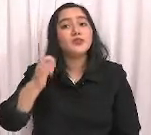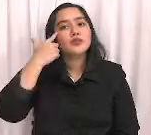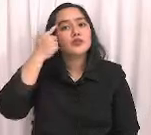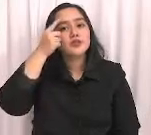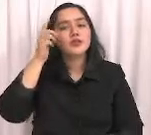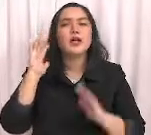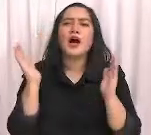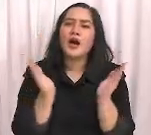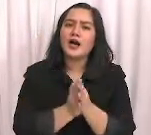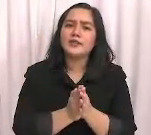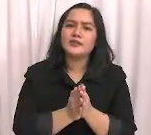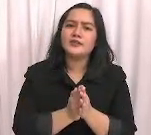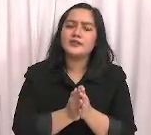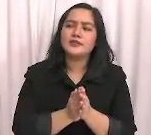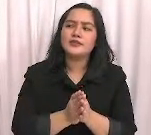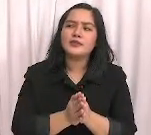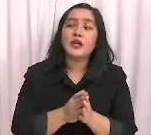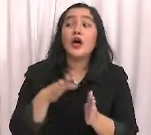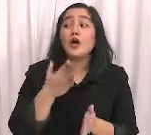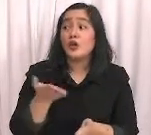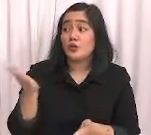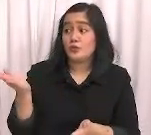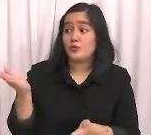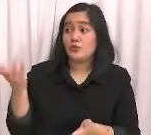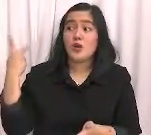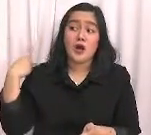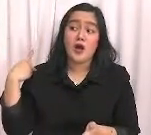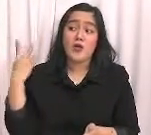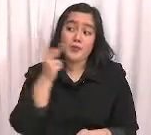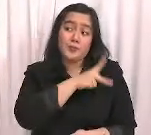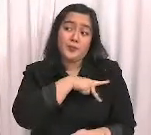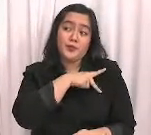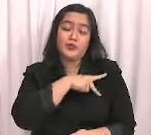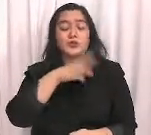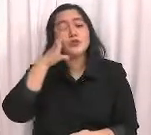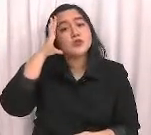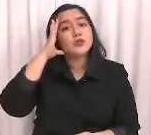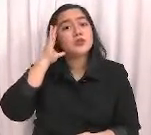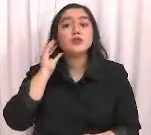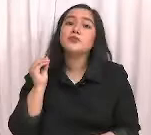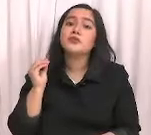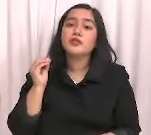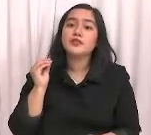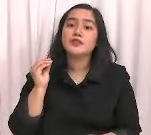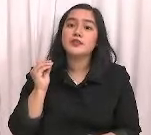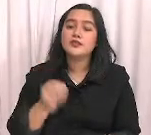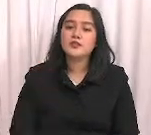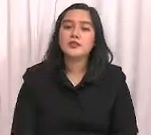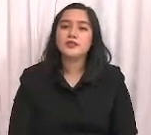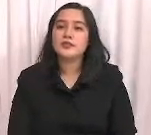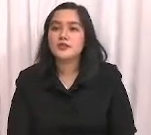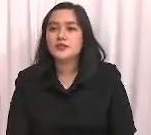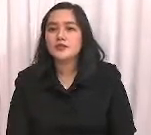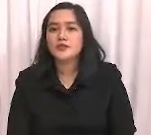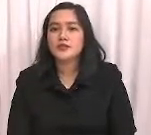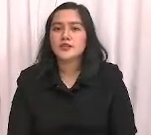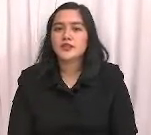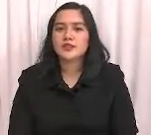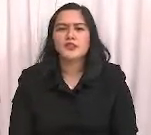bang personal experience dito sa ganito na yung bang tempted ka na? Yes, sir. Grabe na. Tempted